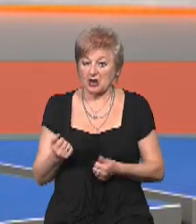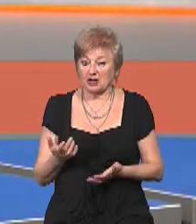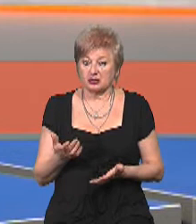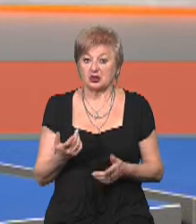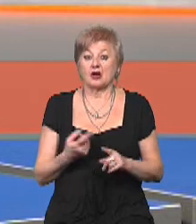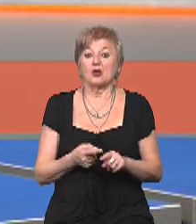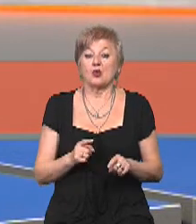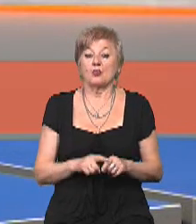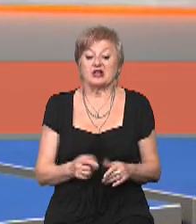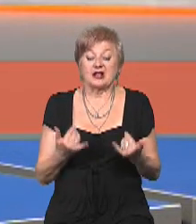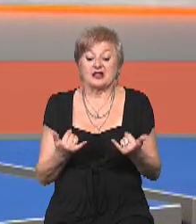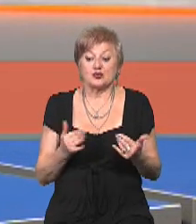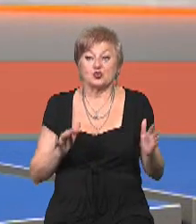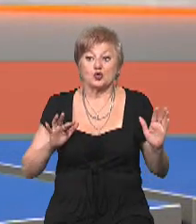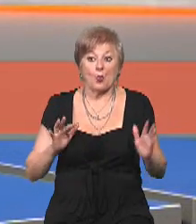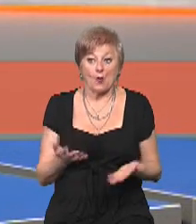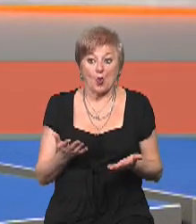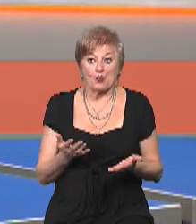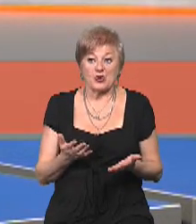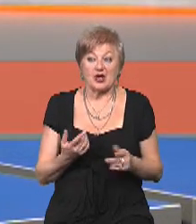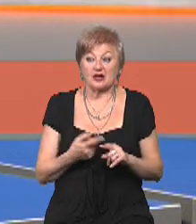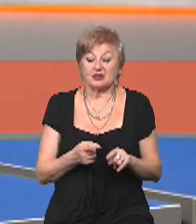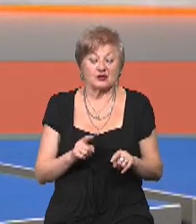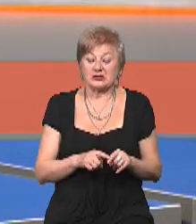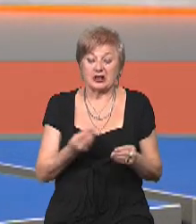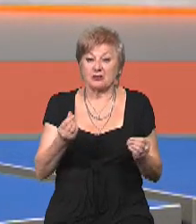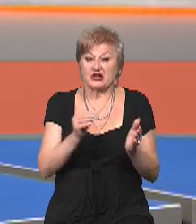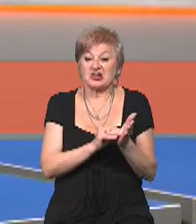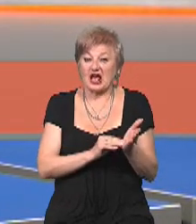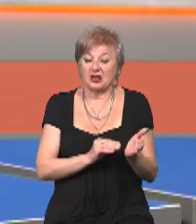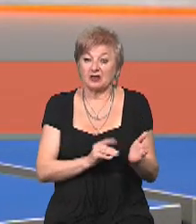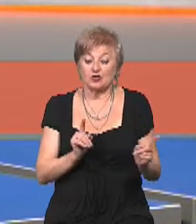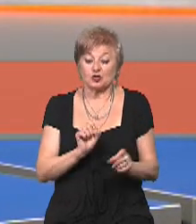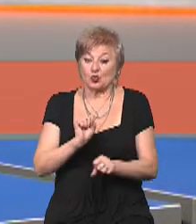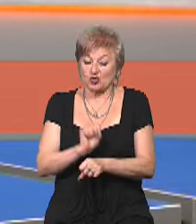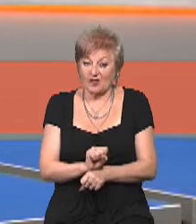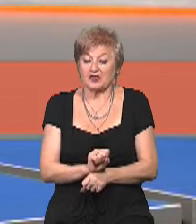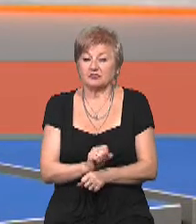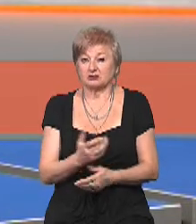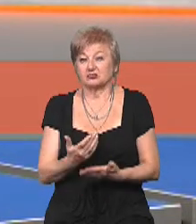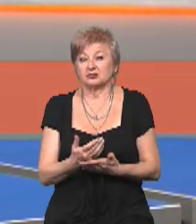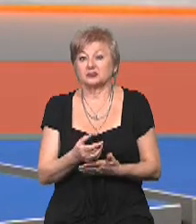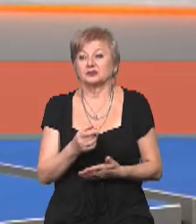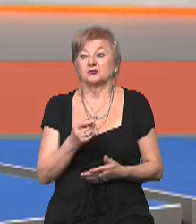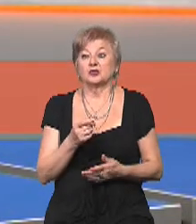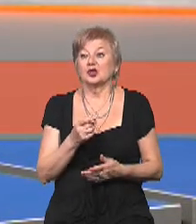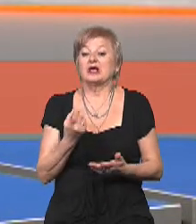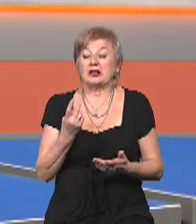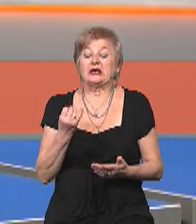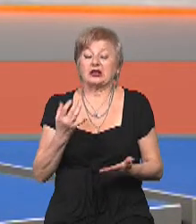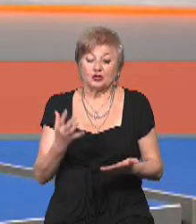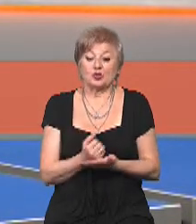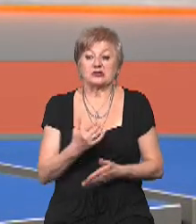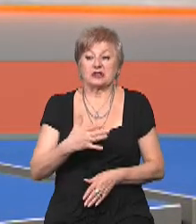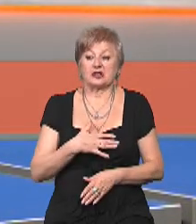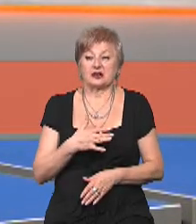Поэтому даже на сегодняшний момент теми драконовскими тарифами, которые остановились НКРЭКП и достигли наши